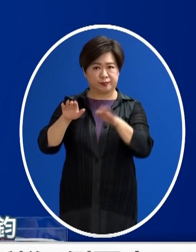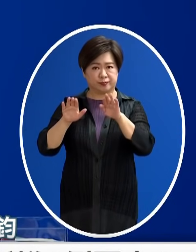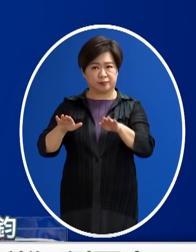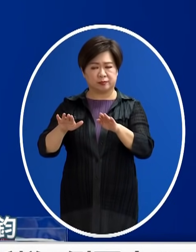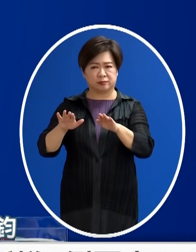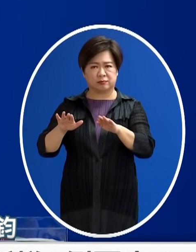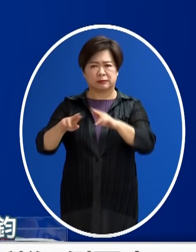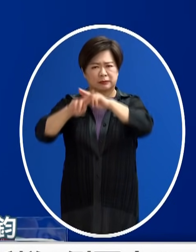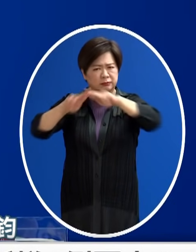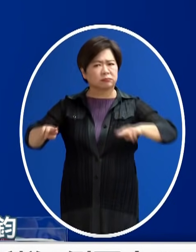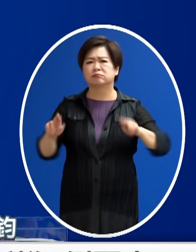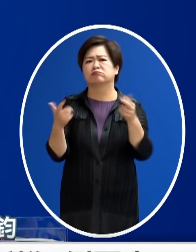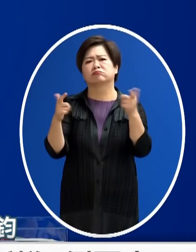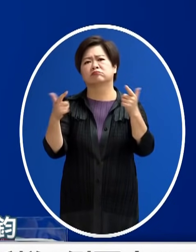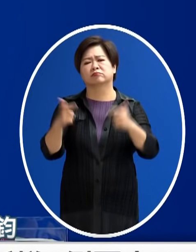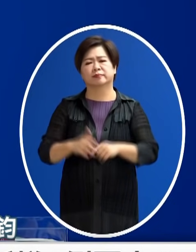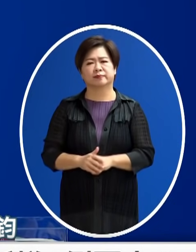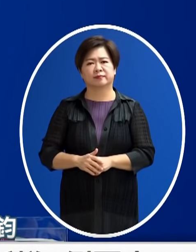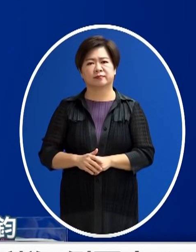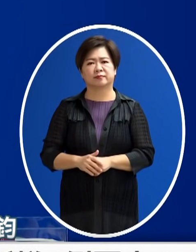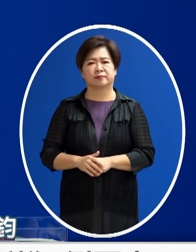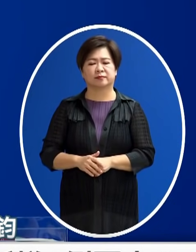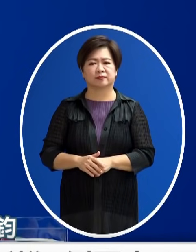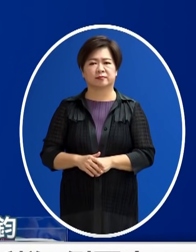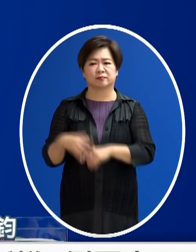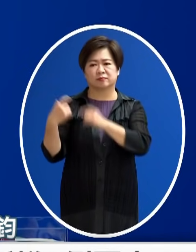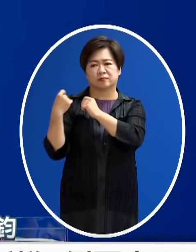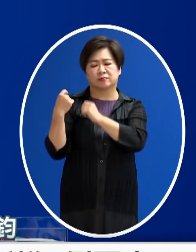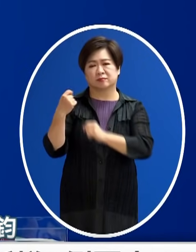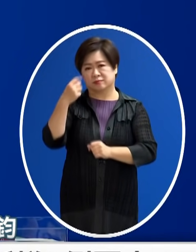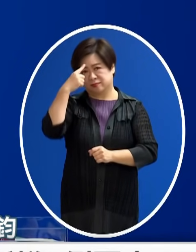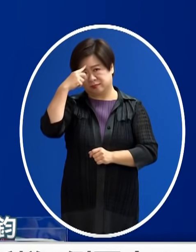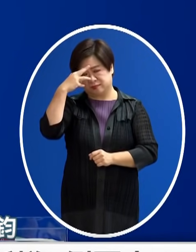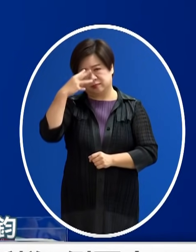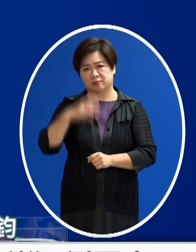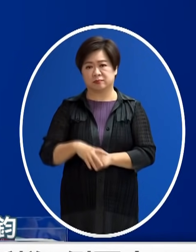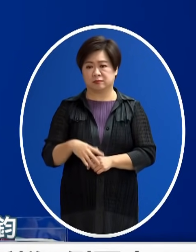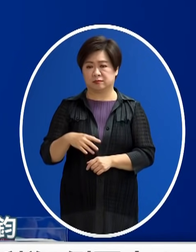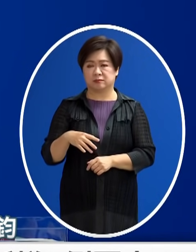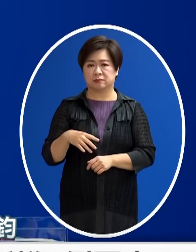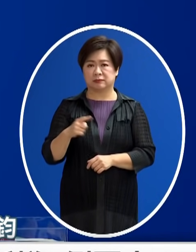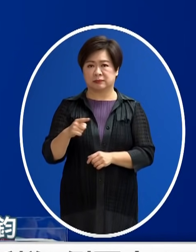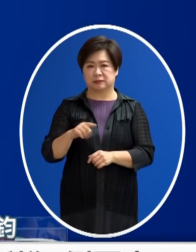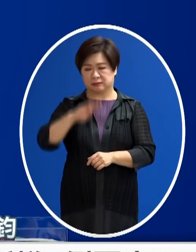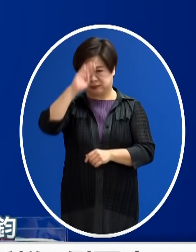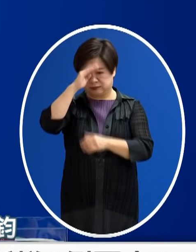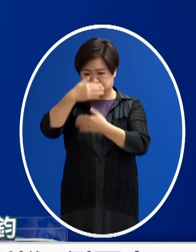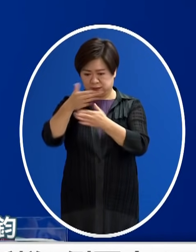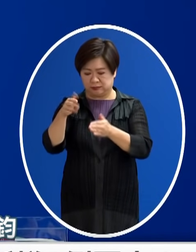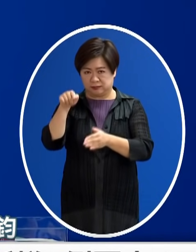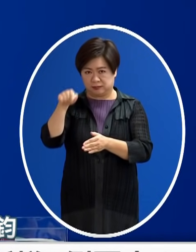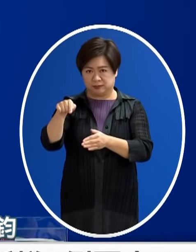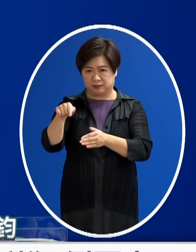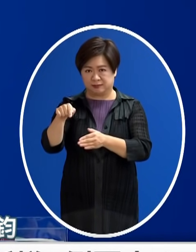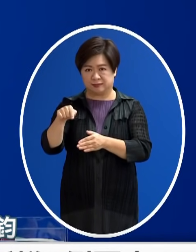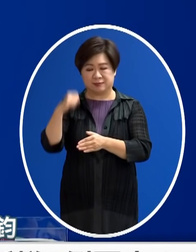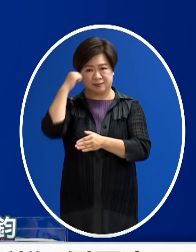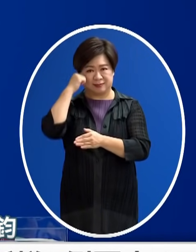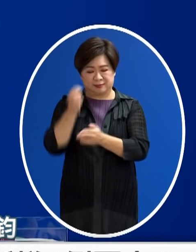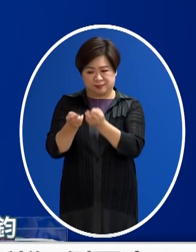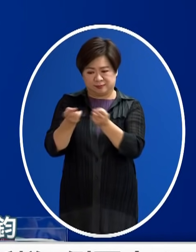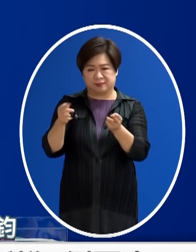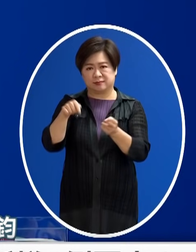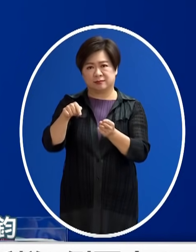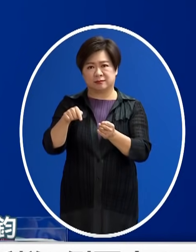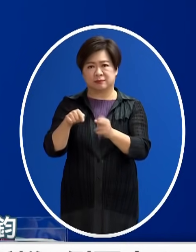并没有封院的情形了，他们是在过去这三天先后在同一个病房同一个病室内，因为有